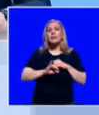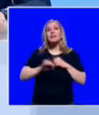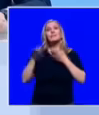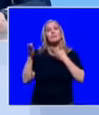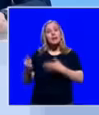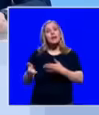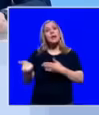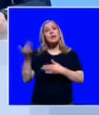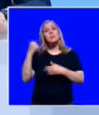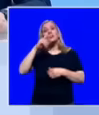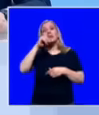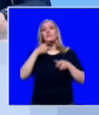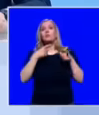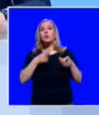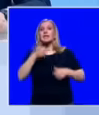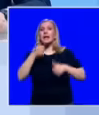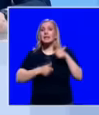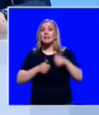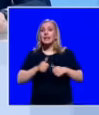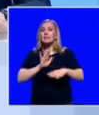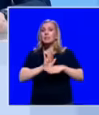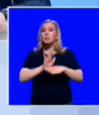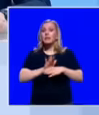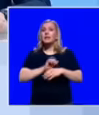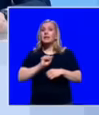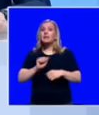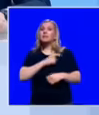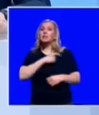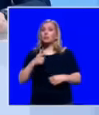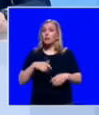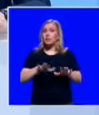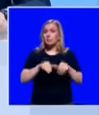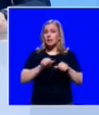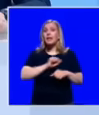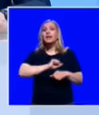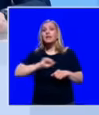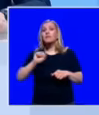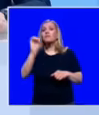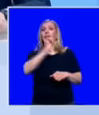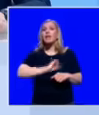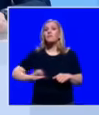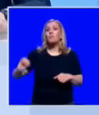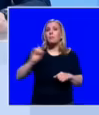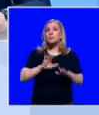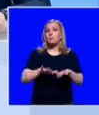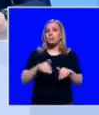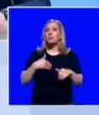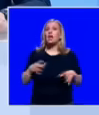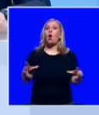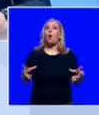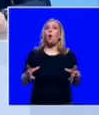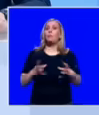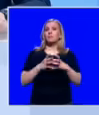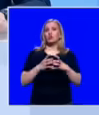вие, и бившия главен прокурор, сте кандидати за депутати и в националния парламент, и в Европейския парламент, и имате общи цели. Да